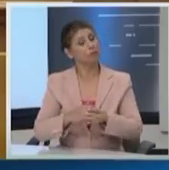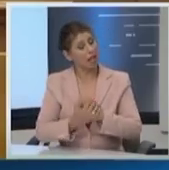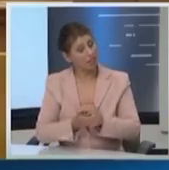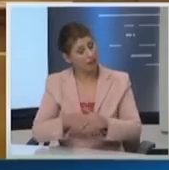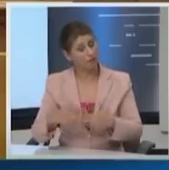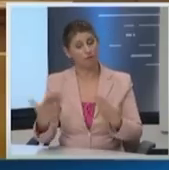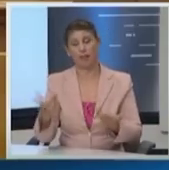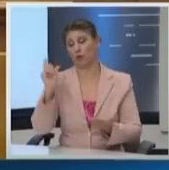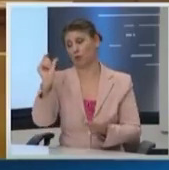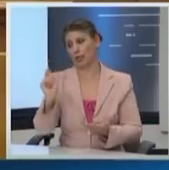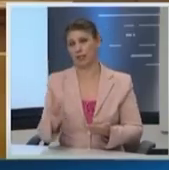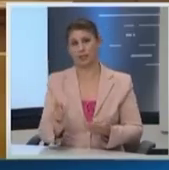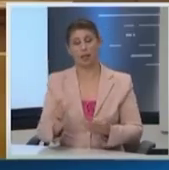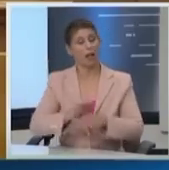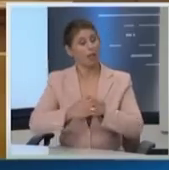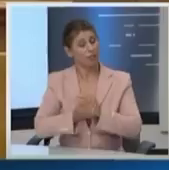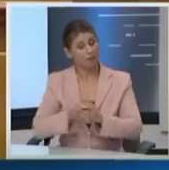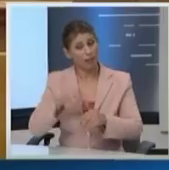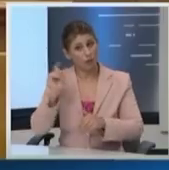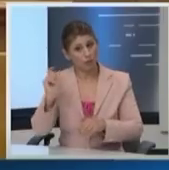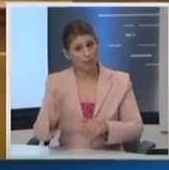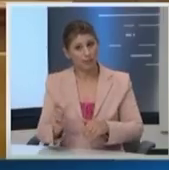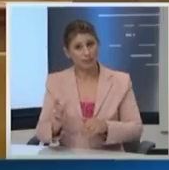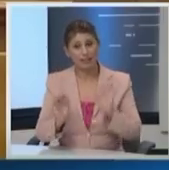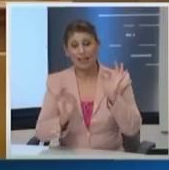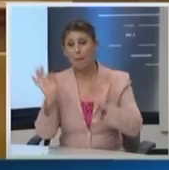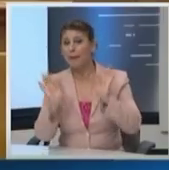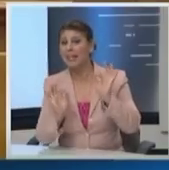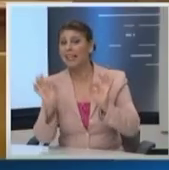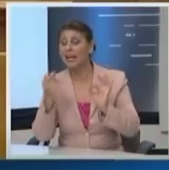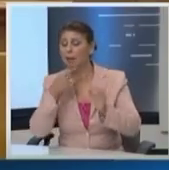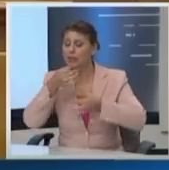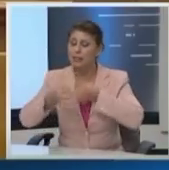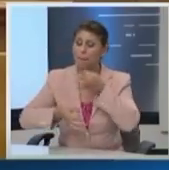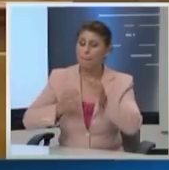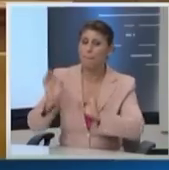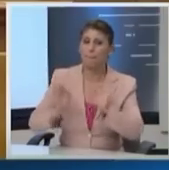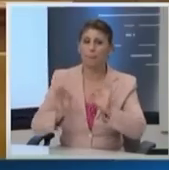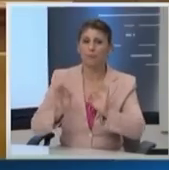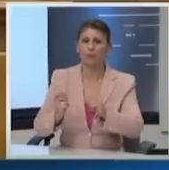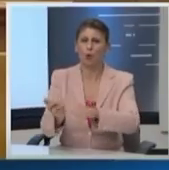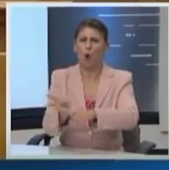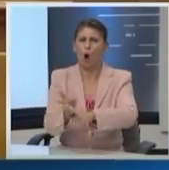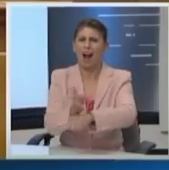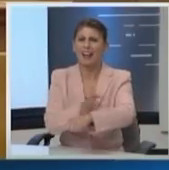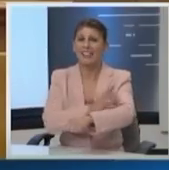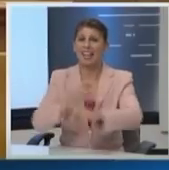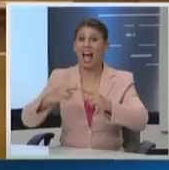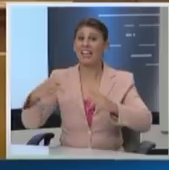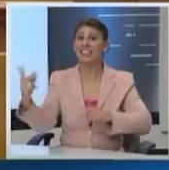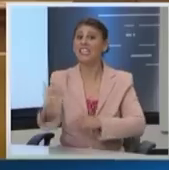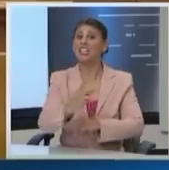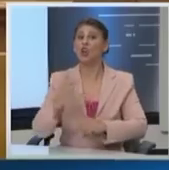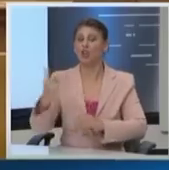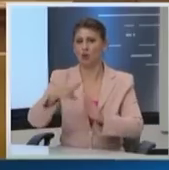Ενδιαφέρουσες λέξεις. Ενδιαφέρουσες λέξεις για να περιγράψει κανείς το αναδρυχιαστικό αντικοινωνικό